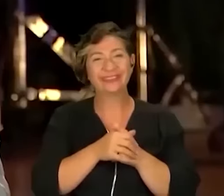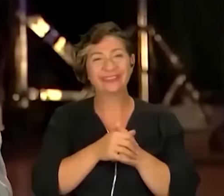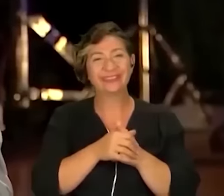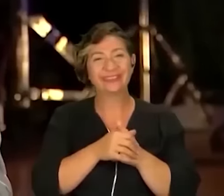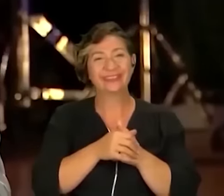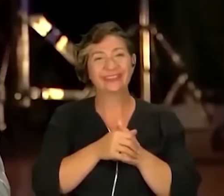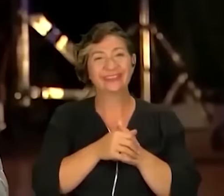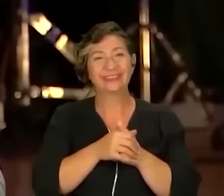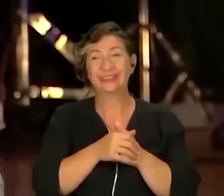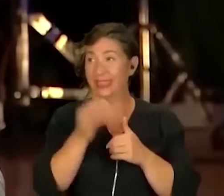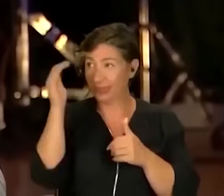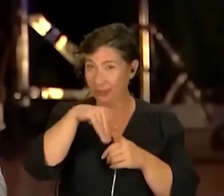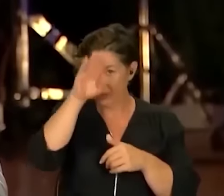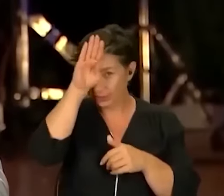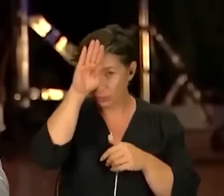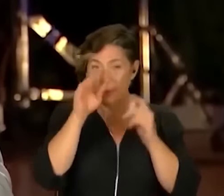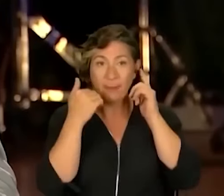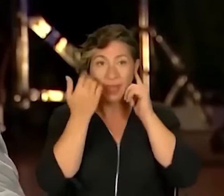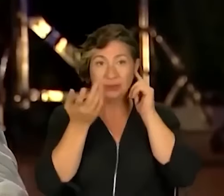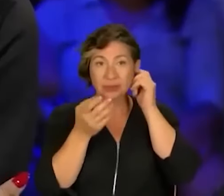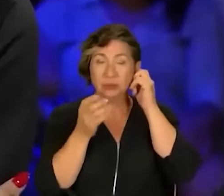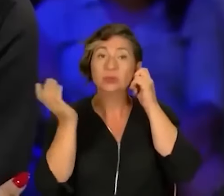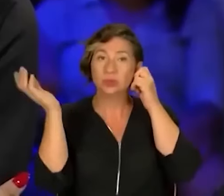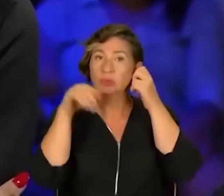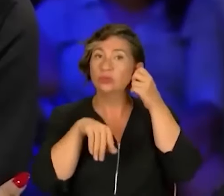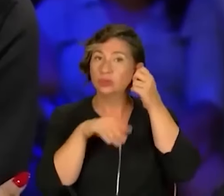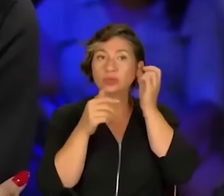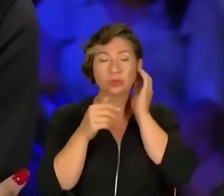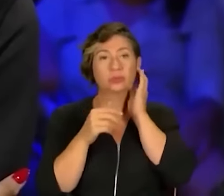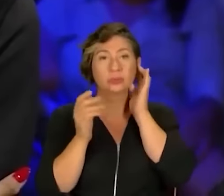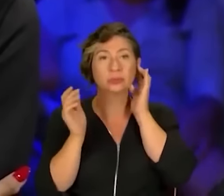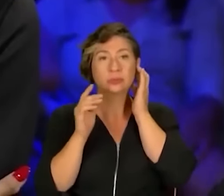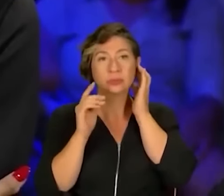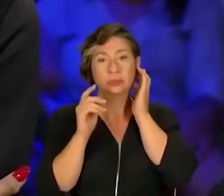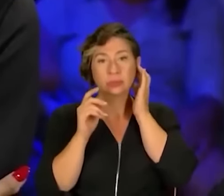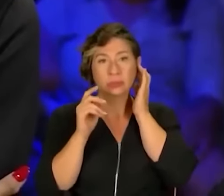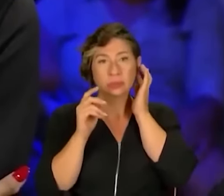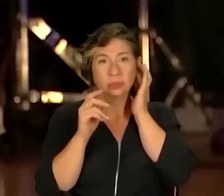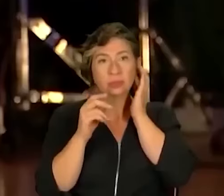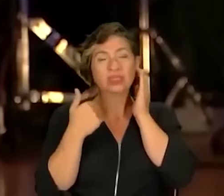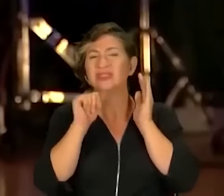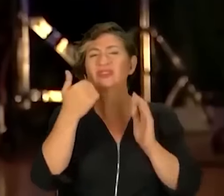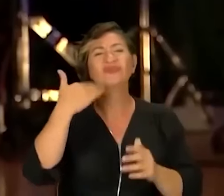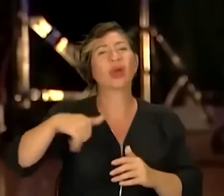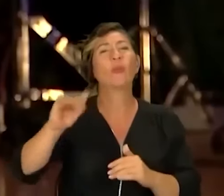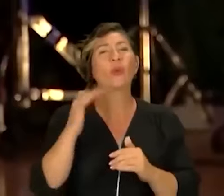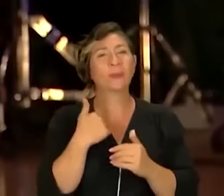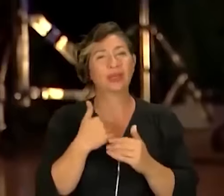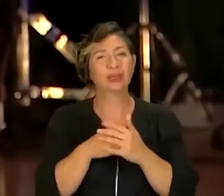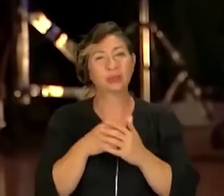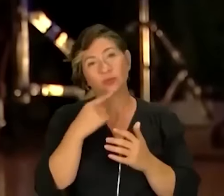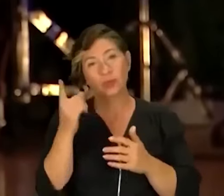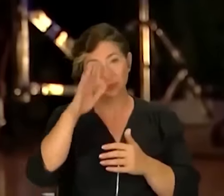özlüyorum geldi mi o İstanbul'a Beyazıt Ee dönmüştür herhalde dönmüştür bir gün sonra döndü biz hiç çağırmıyor beni